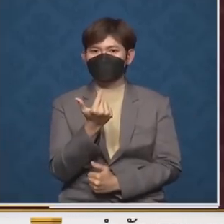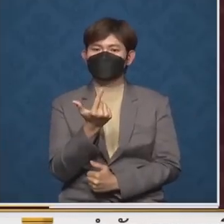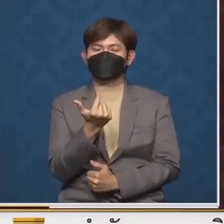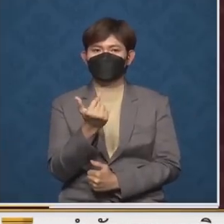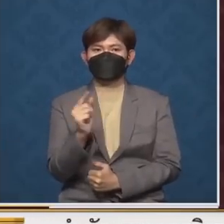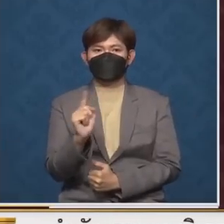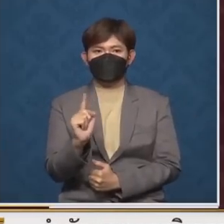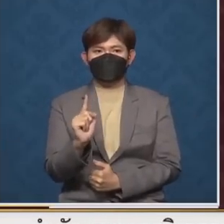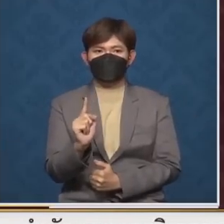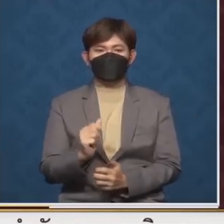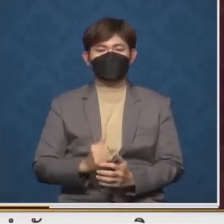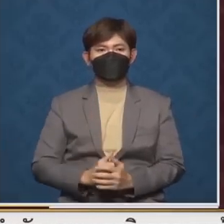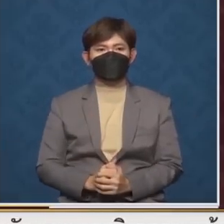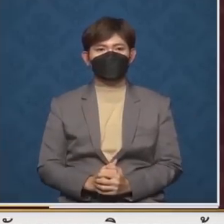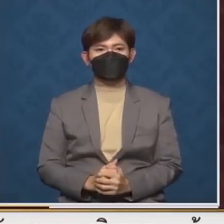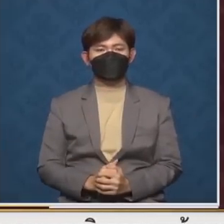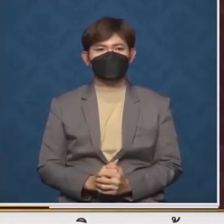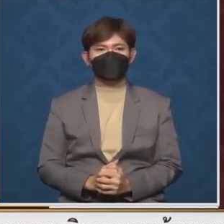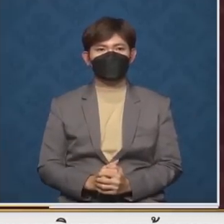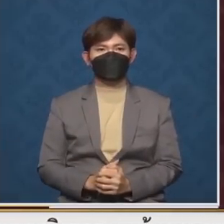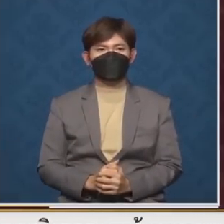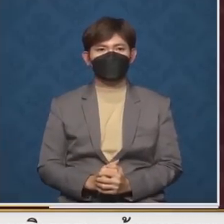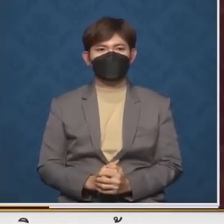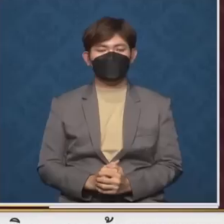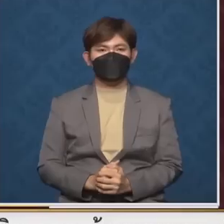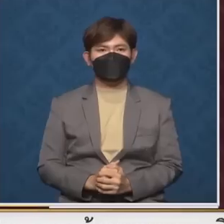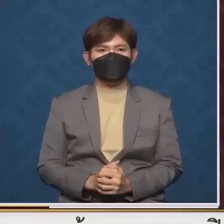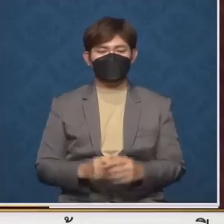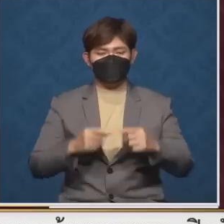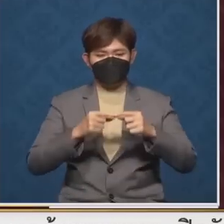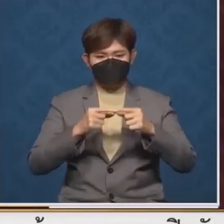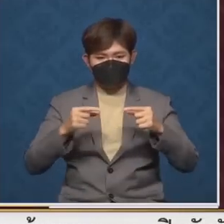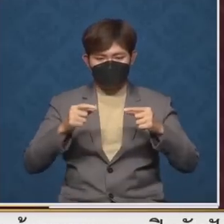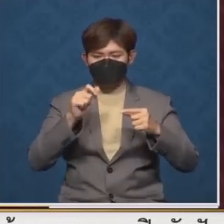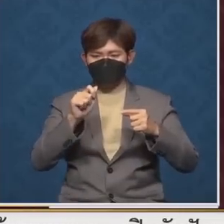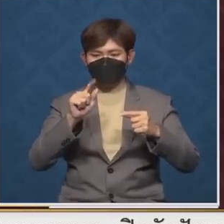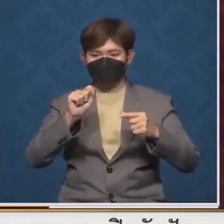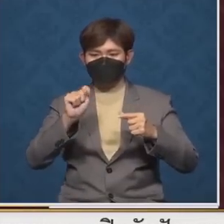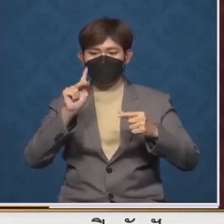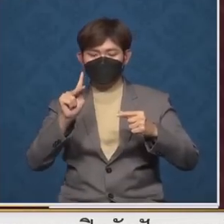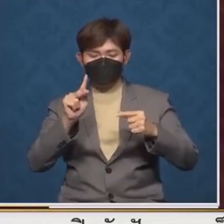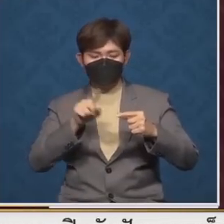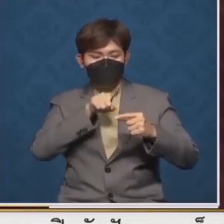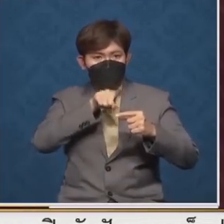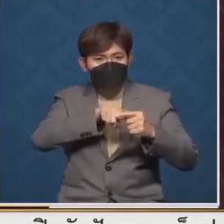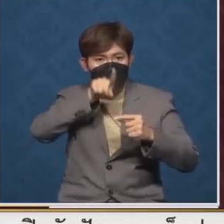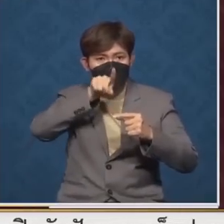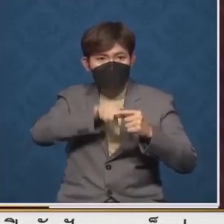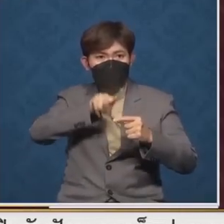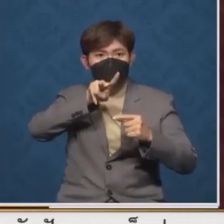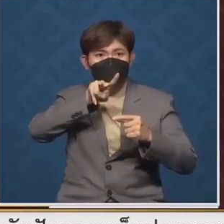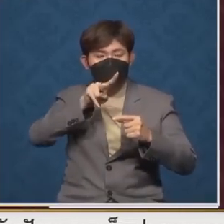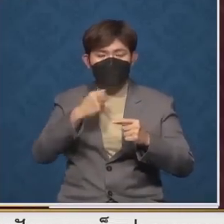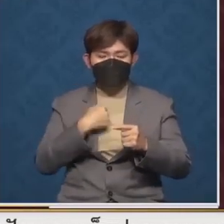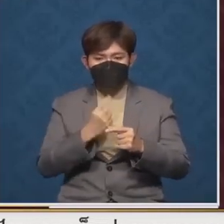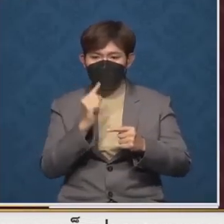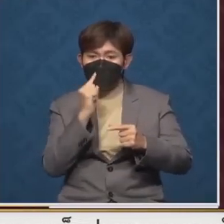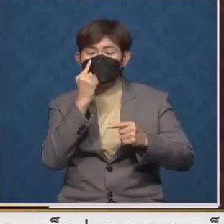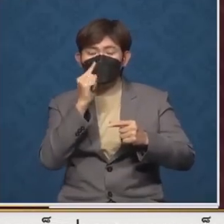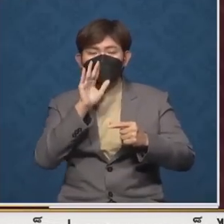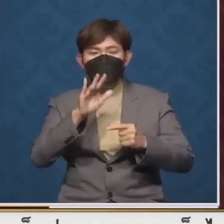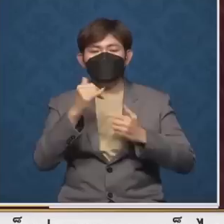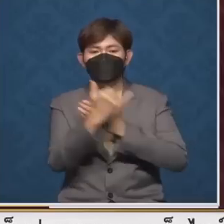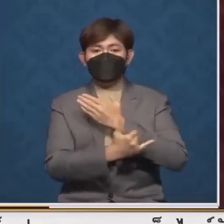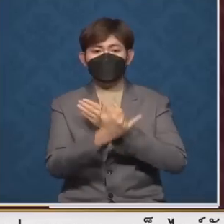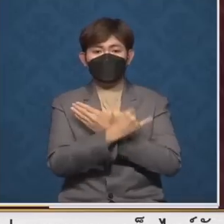ัAntigen Test Kit หรอ ATK ที่อัพปลายกัมา 2-3 วันต่างปเทศแก